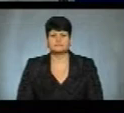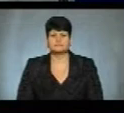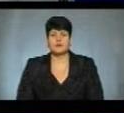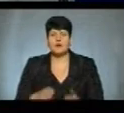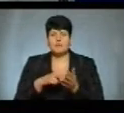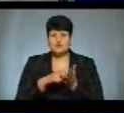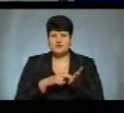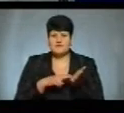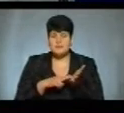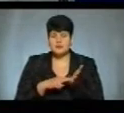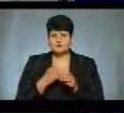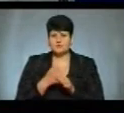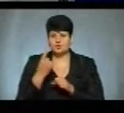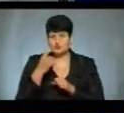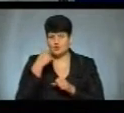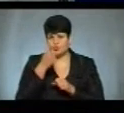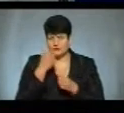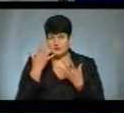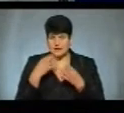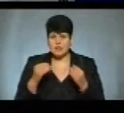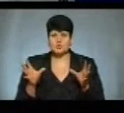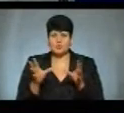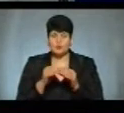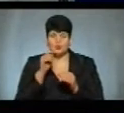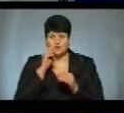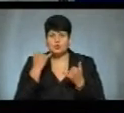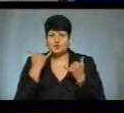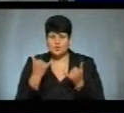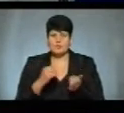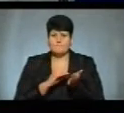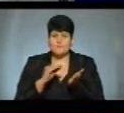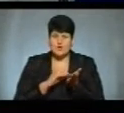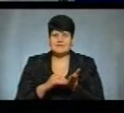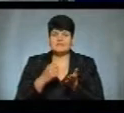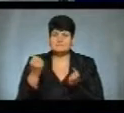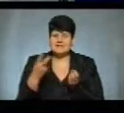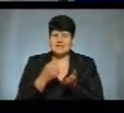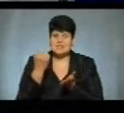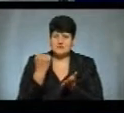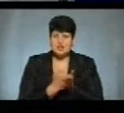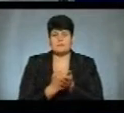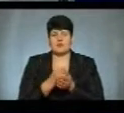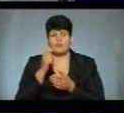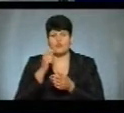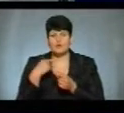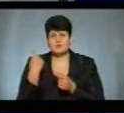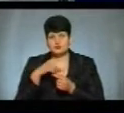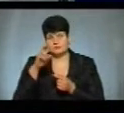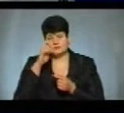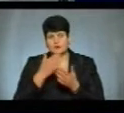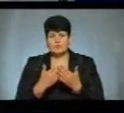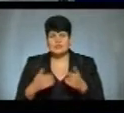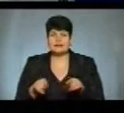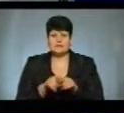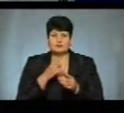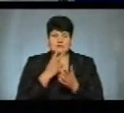Поштові марки, виготовлені до 100-річчя з Дня Соборності України, сьогодні погасили спеціальним штемпелем в обласному краєзнавчому музеї. Також